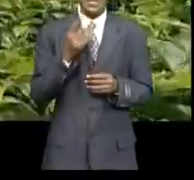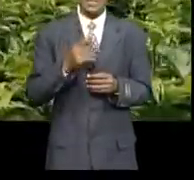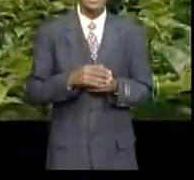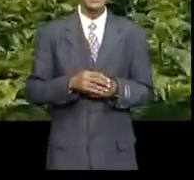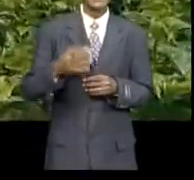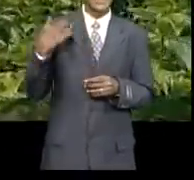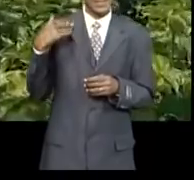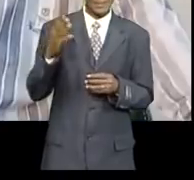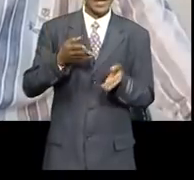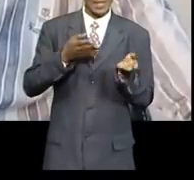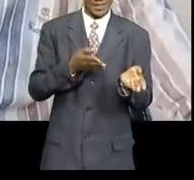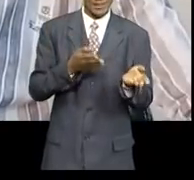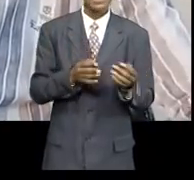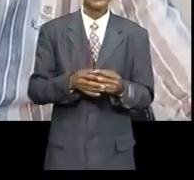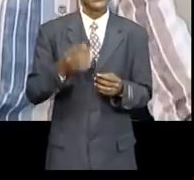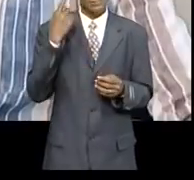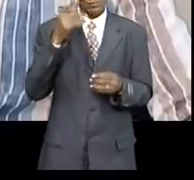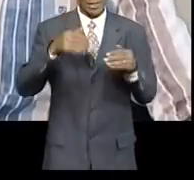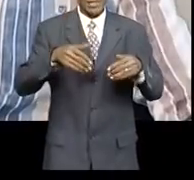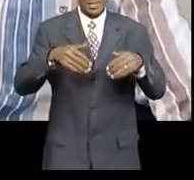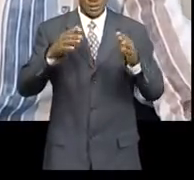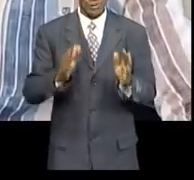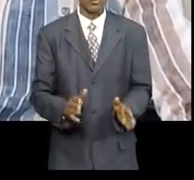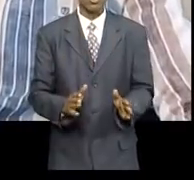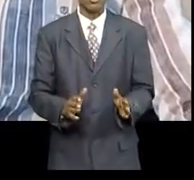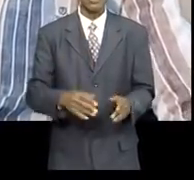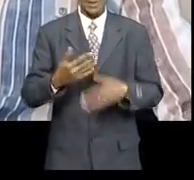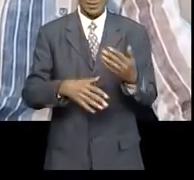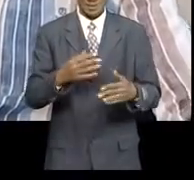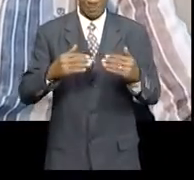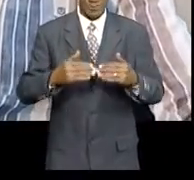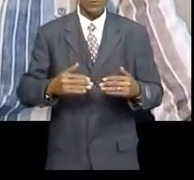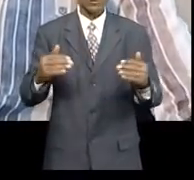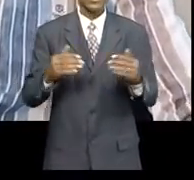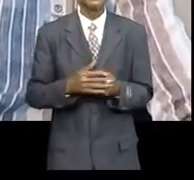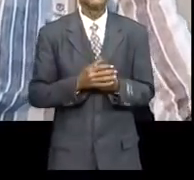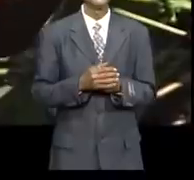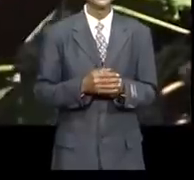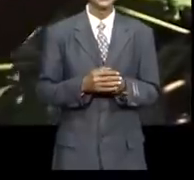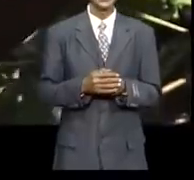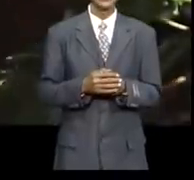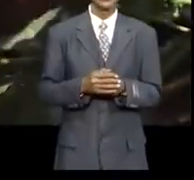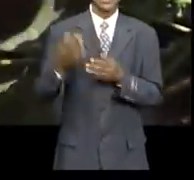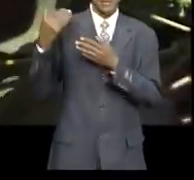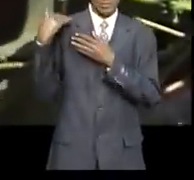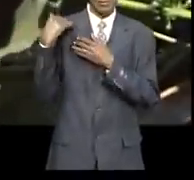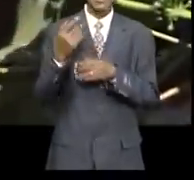dans la finalité l'agriculteur de Béni. Tous les opérateurs qui font les exportations, la